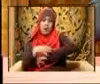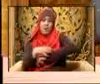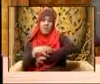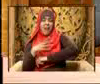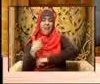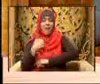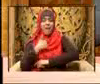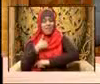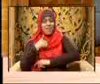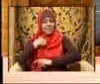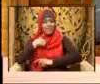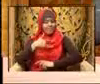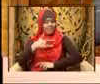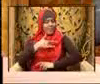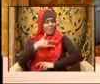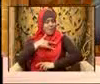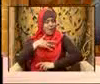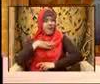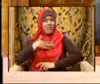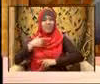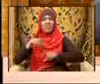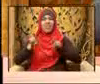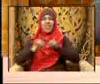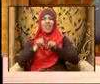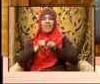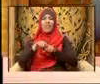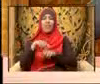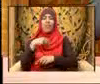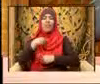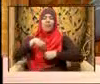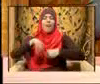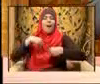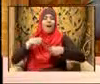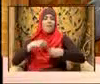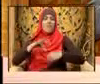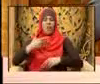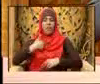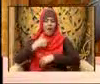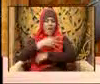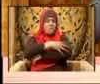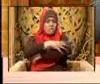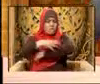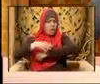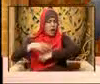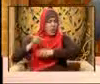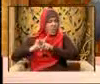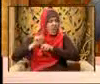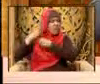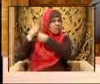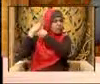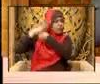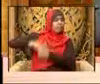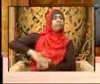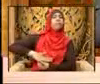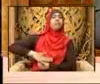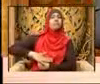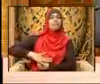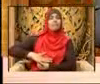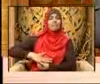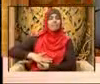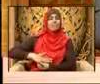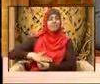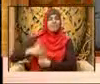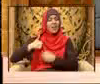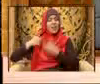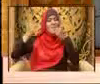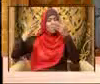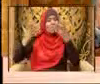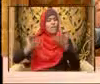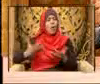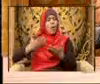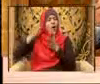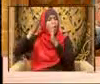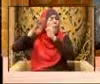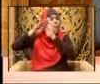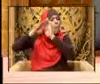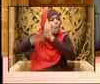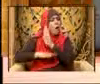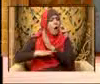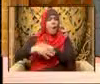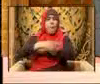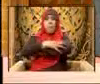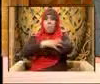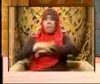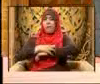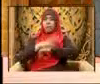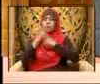يضعف الإنسان ويرى هذا الفقر الذي سلط عليه تسليطا، ويريد أن يتخلص منه فلا يكاد